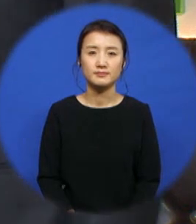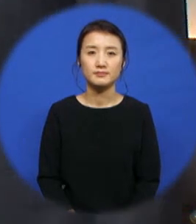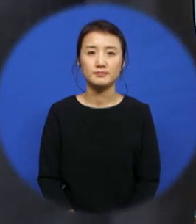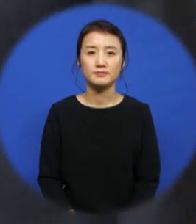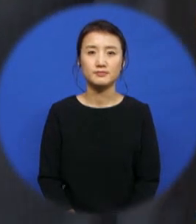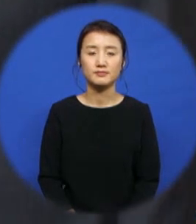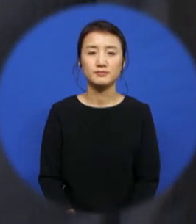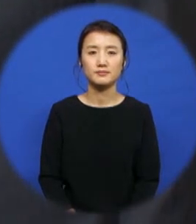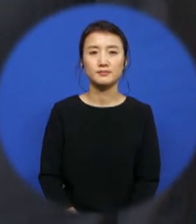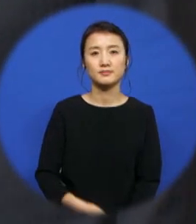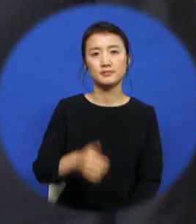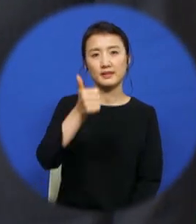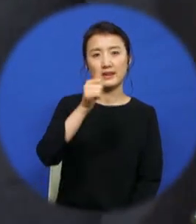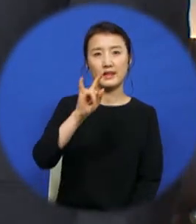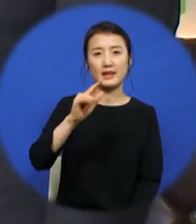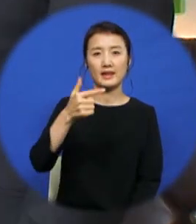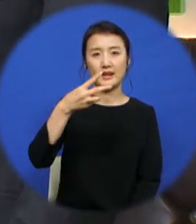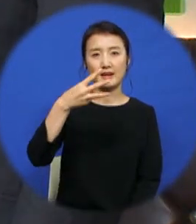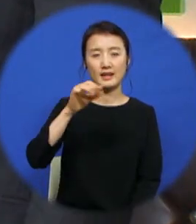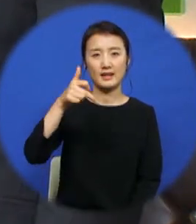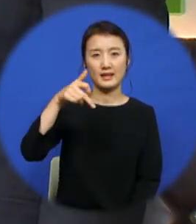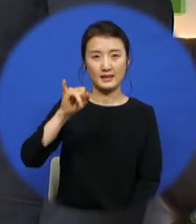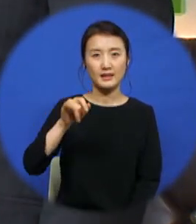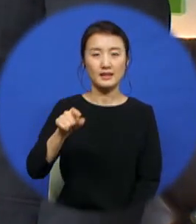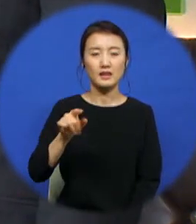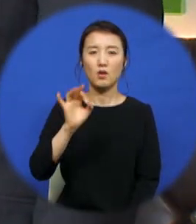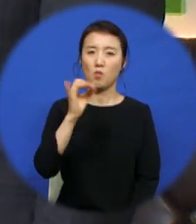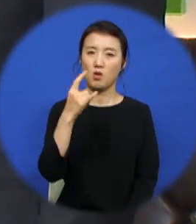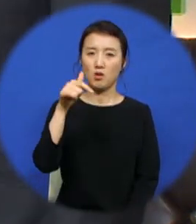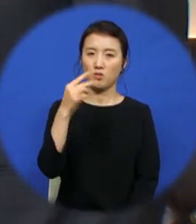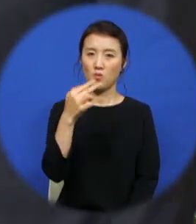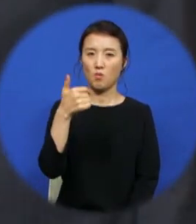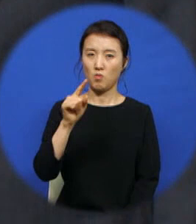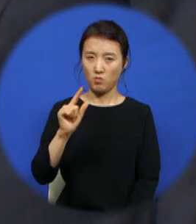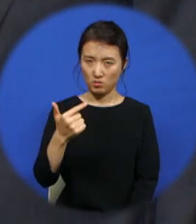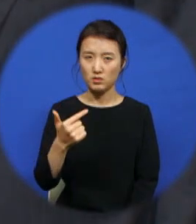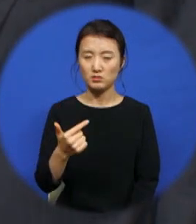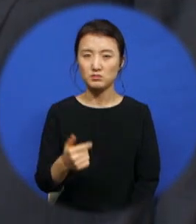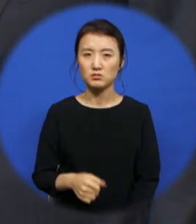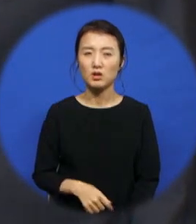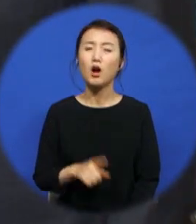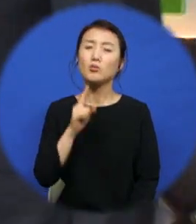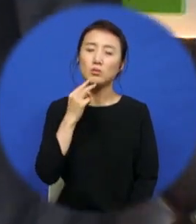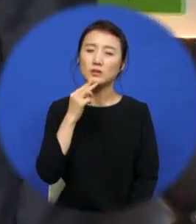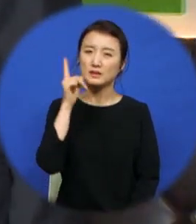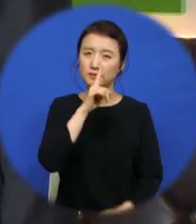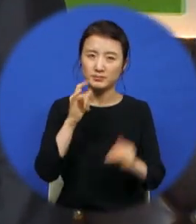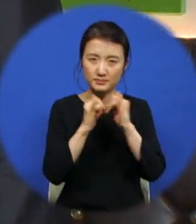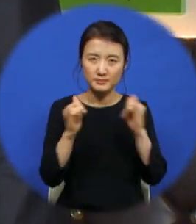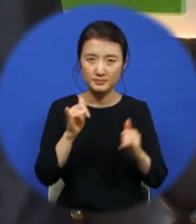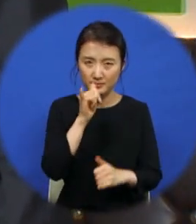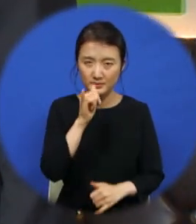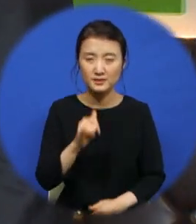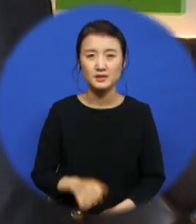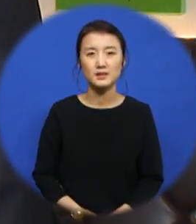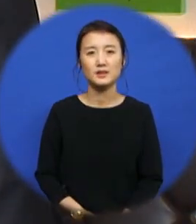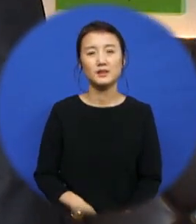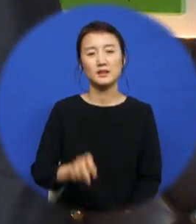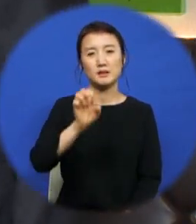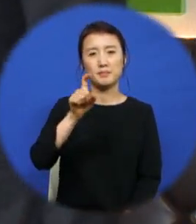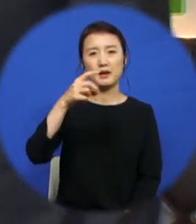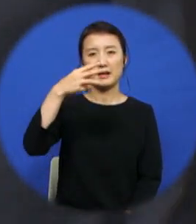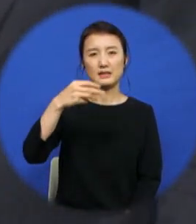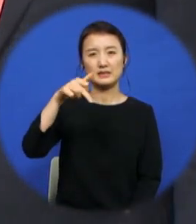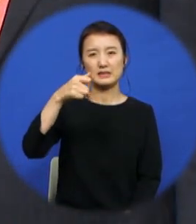헨리 키신저 아시죠 외교관 이었죠 근데 또 나쁜 사람도 있습니다 마르크스 아 이